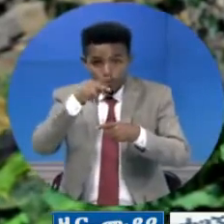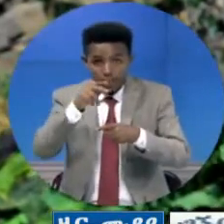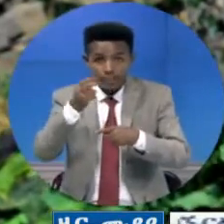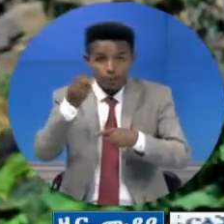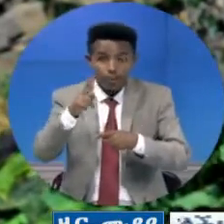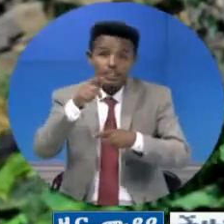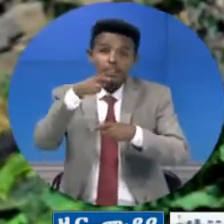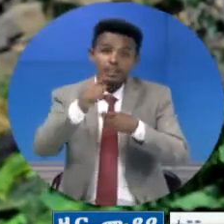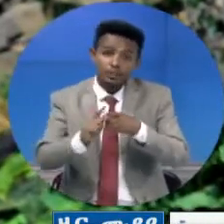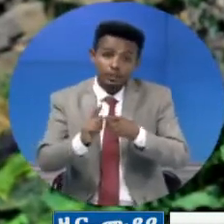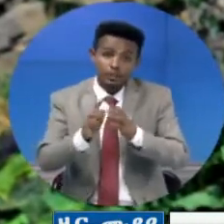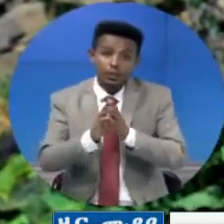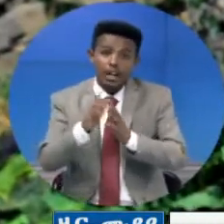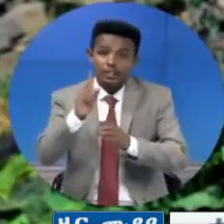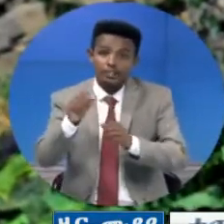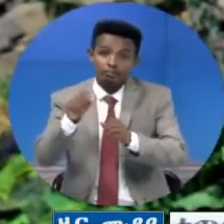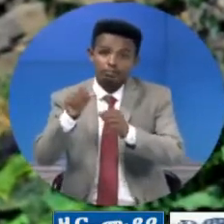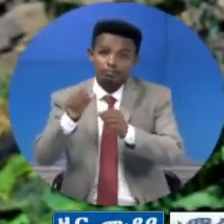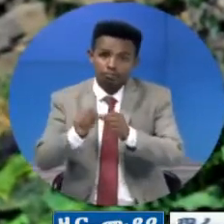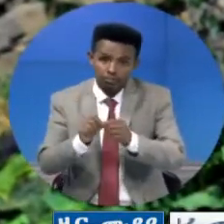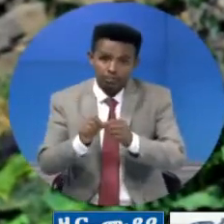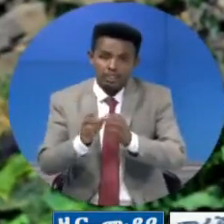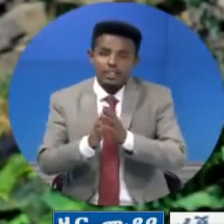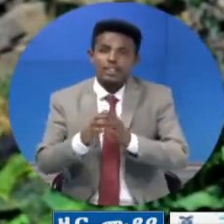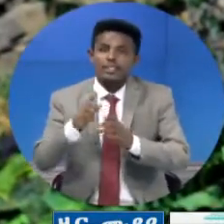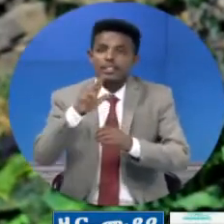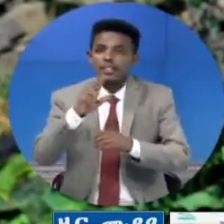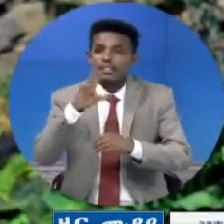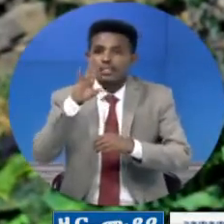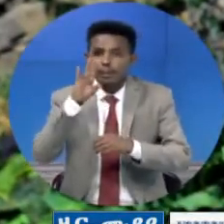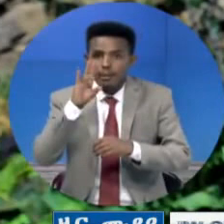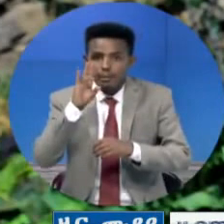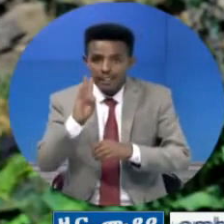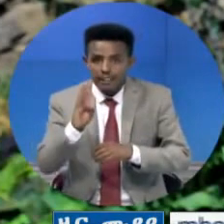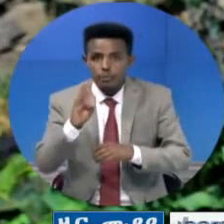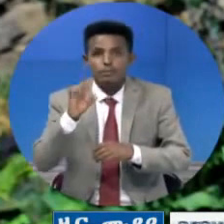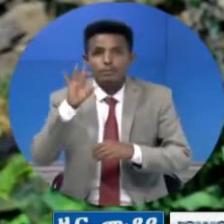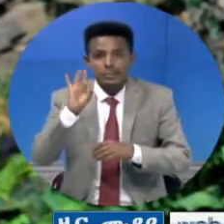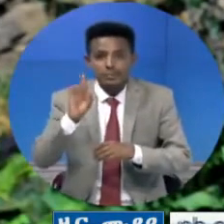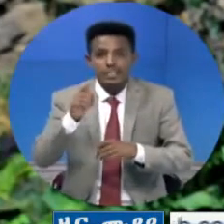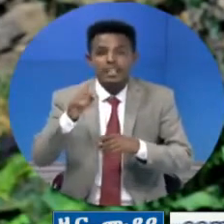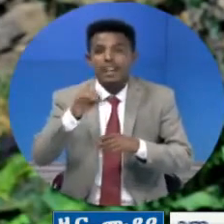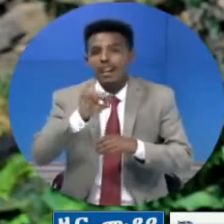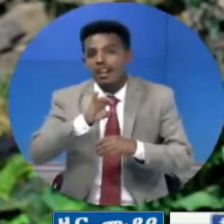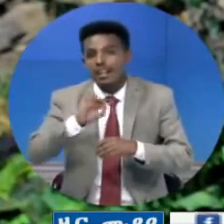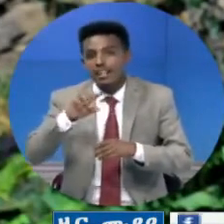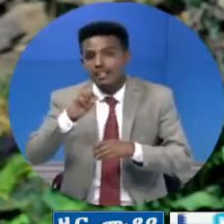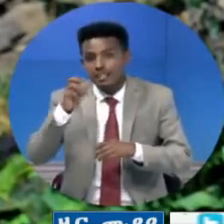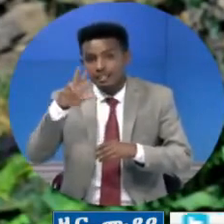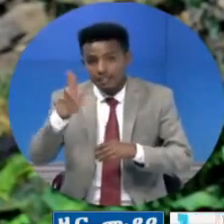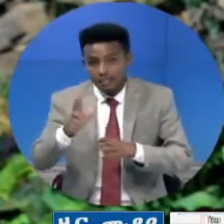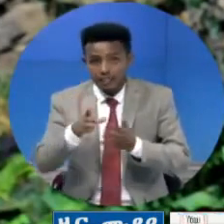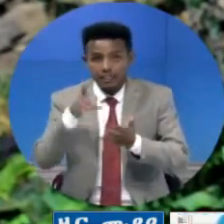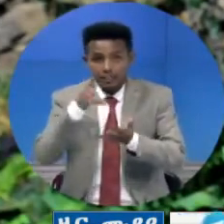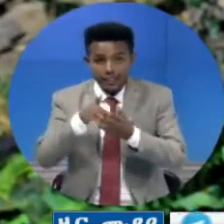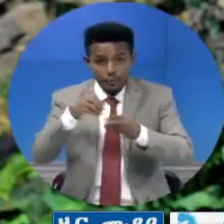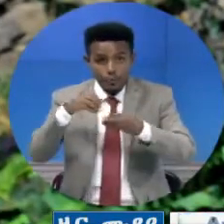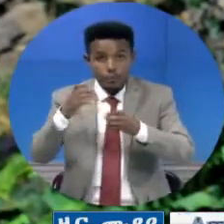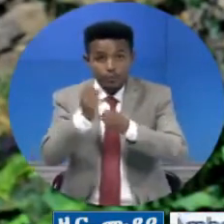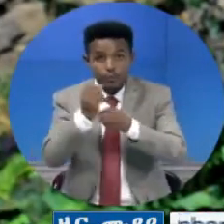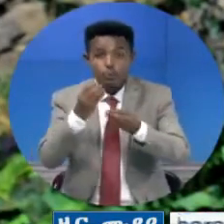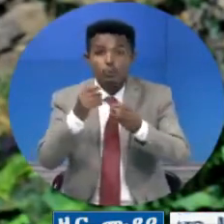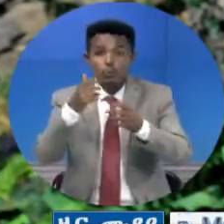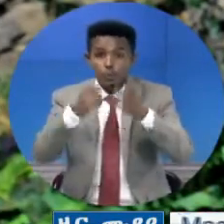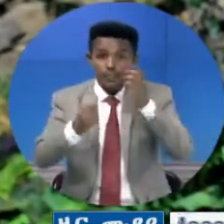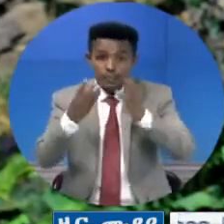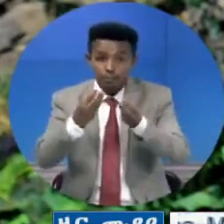ነበር እዟቸው የሚውል አንዳንድ ድኒ እስከ 7 ሊትር እስከ 8 ሊትር እያለብኩኝ ከተማ እየወሰድኩ ወተቴን እየሸጥኩኝ ጥሩ ለውጥ አለው።